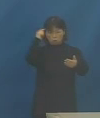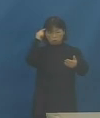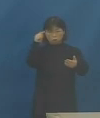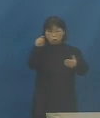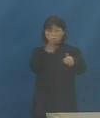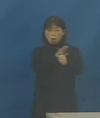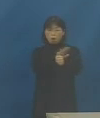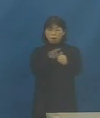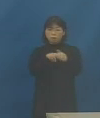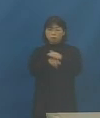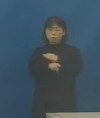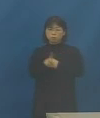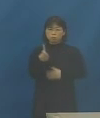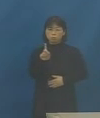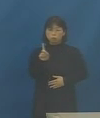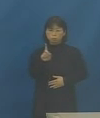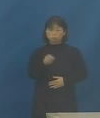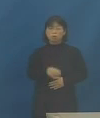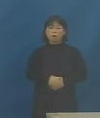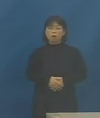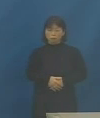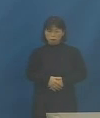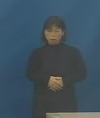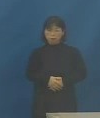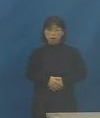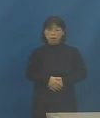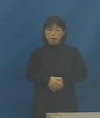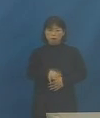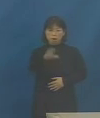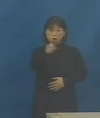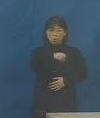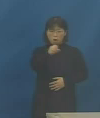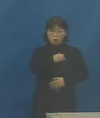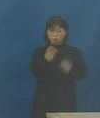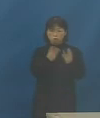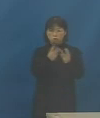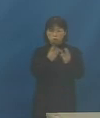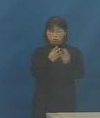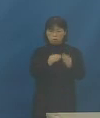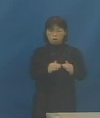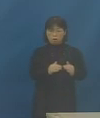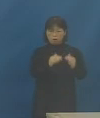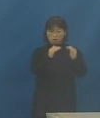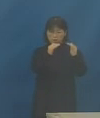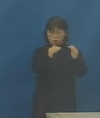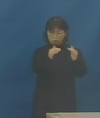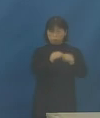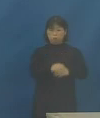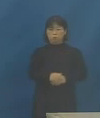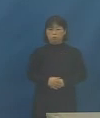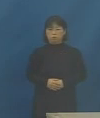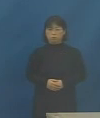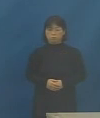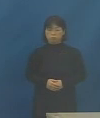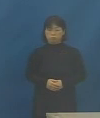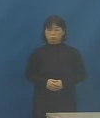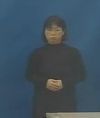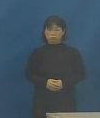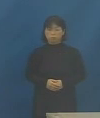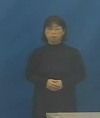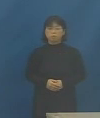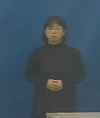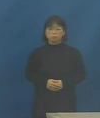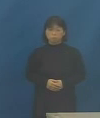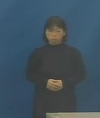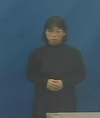はええまあ実は捕獲頭数を上げているんですが個体数はやっぱり増えているんですねですからまだあの